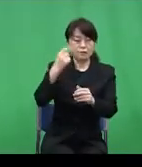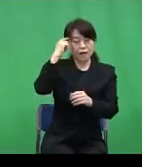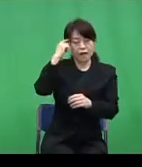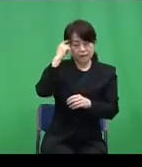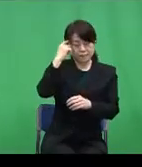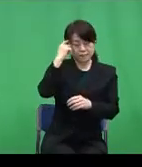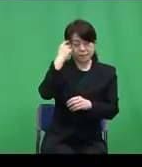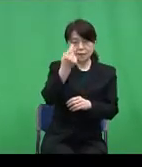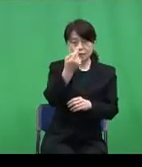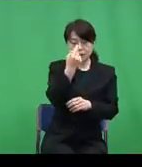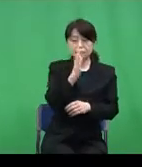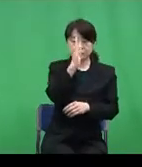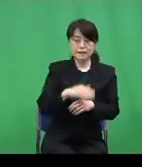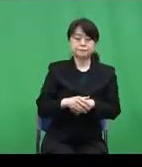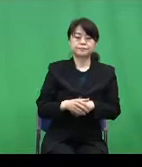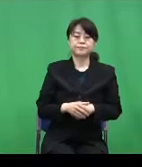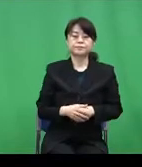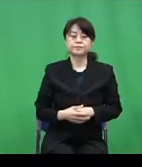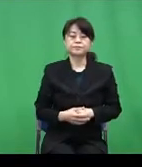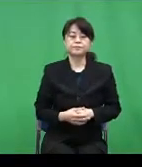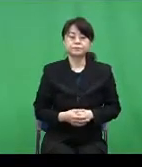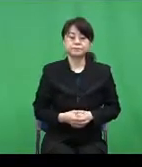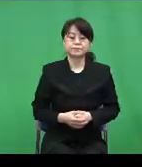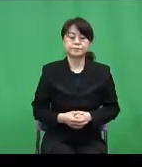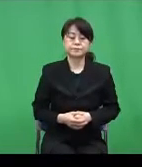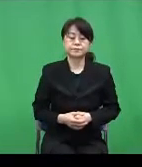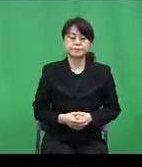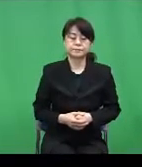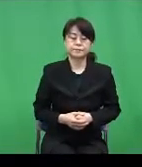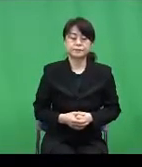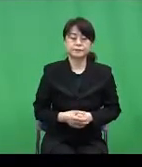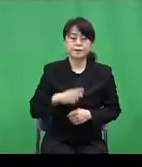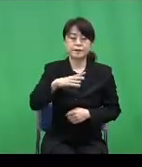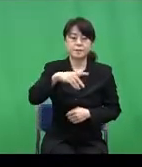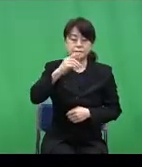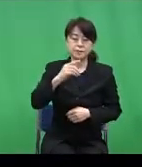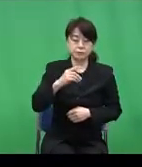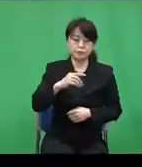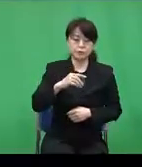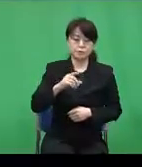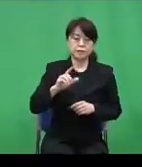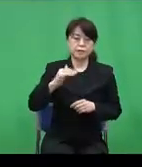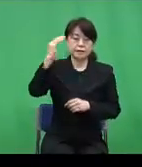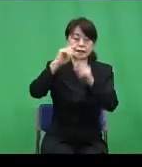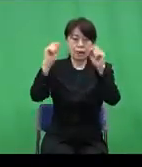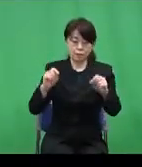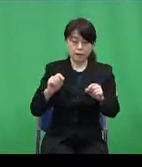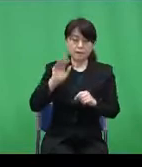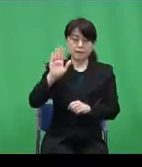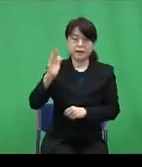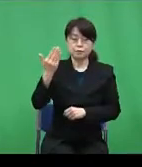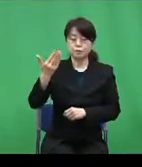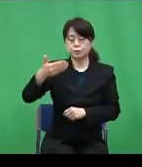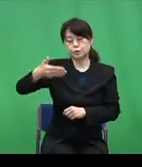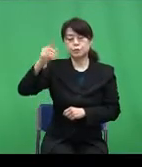。 はい、まず高岡テクノドームの、まあ、機能充